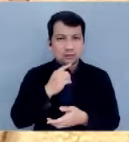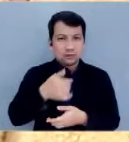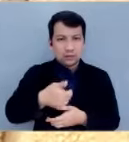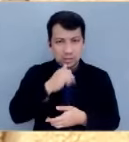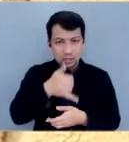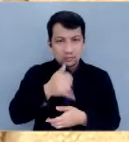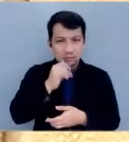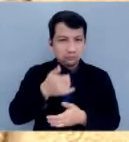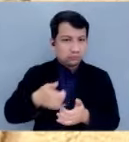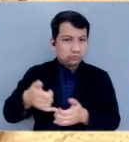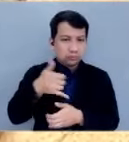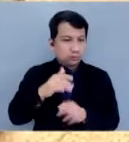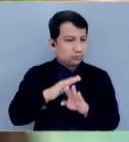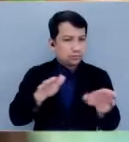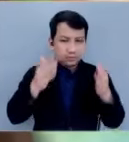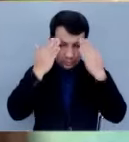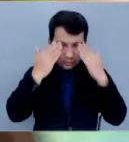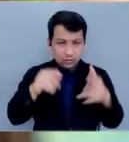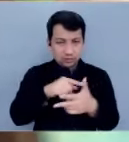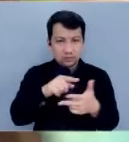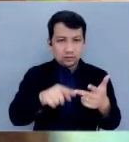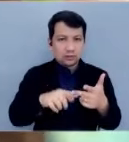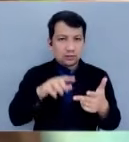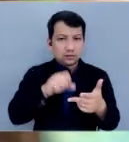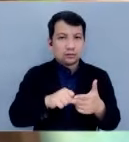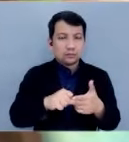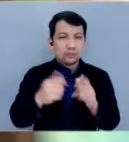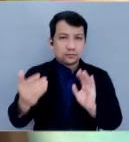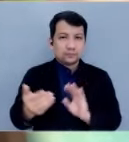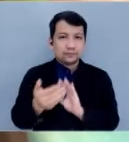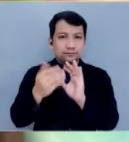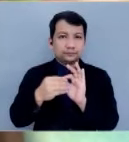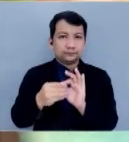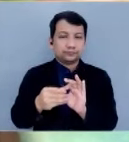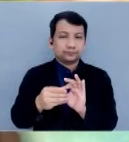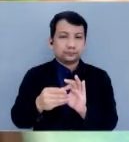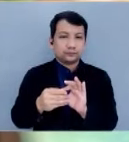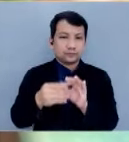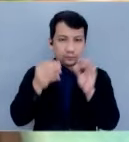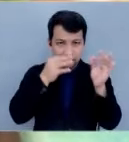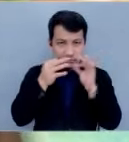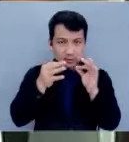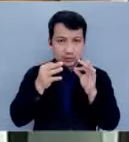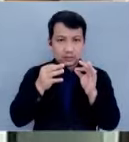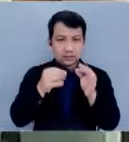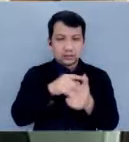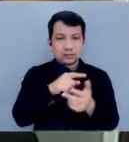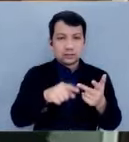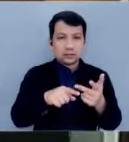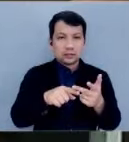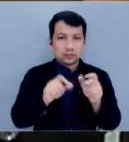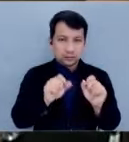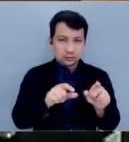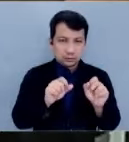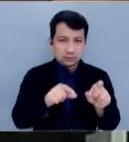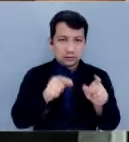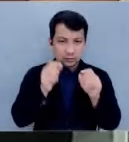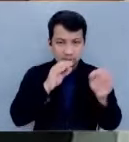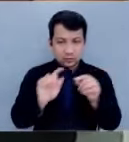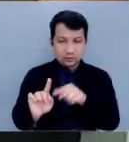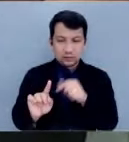siyang kinalaman sa tatlong suspect. Naharap sa paglabag sa Comprehensive Dangerous Drugs Act ang mga tulak. Habang ang babae